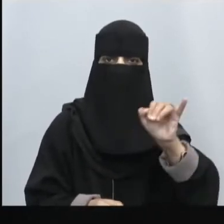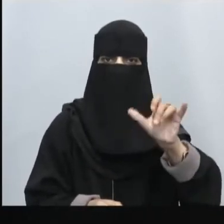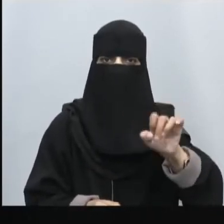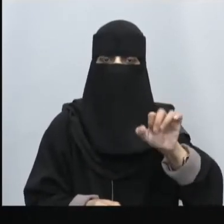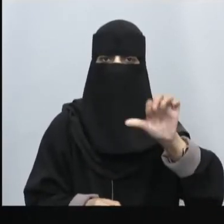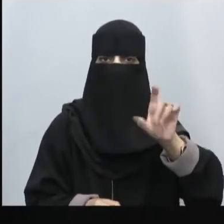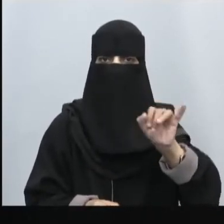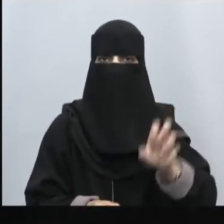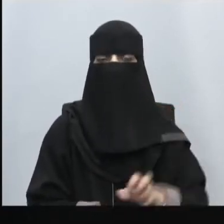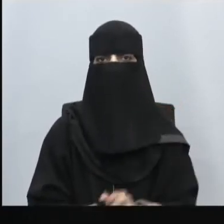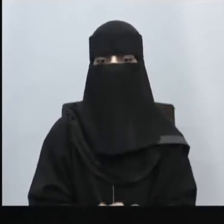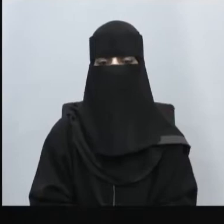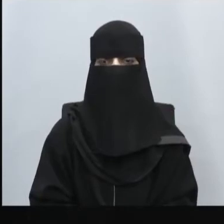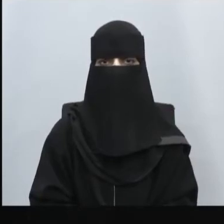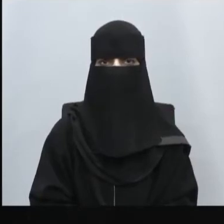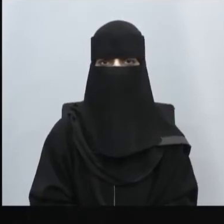الامويه